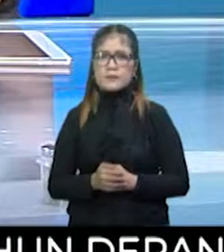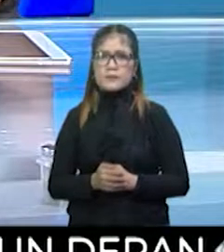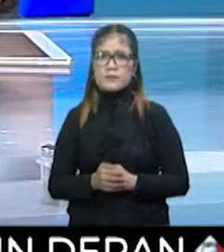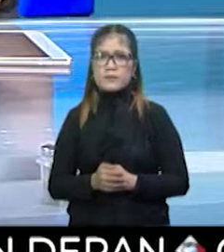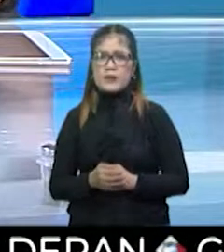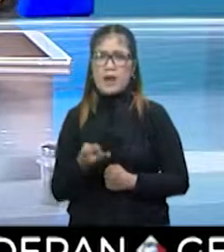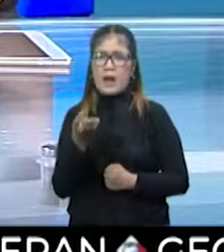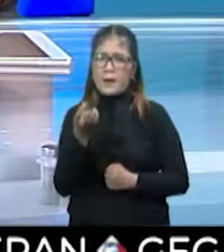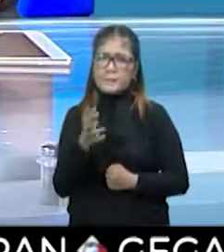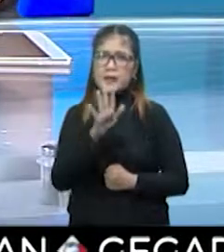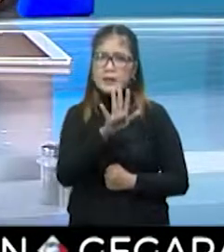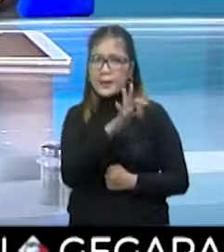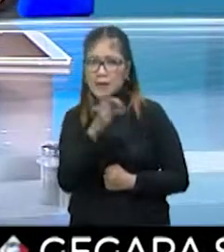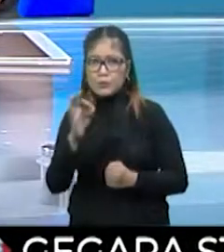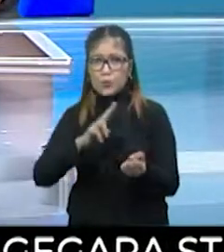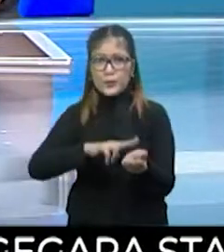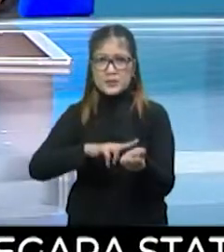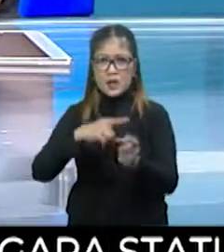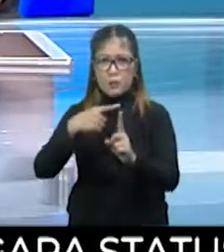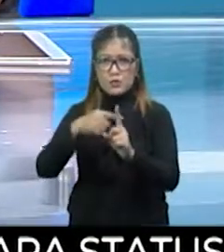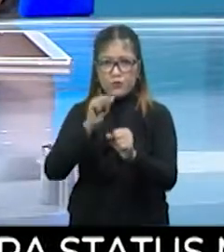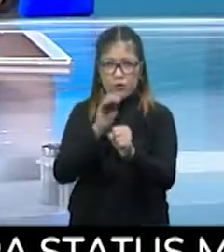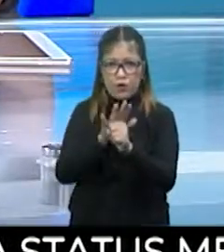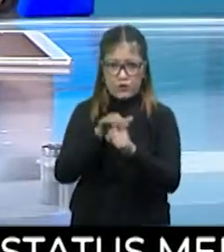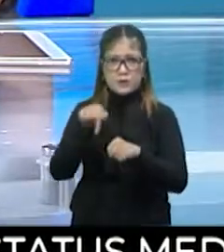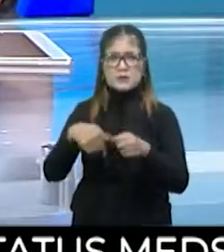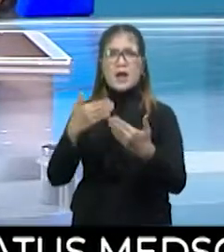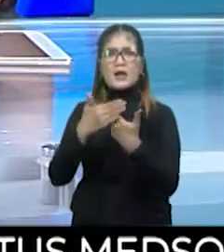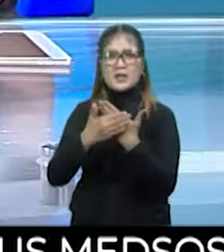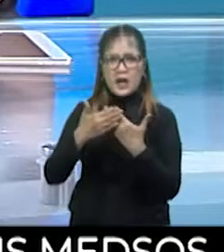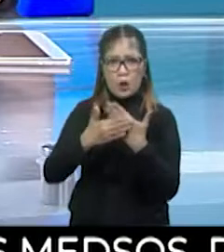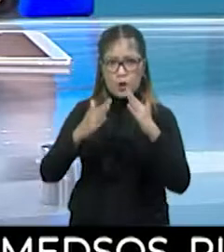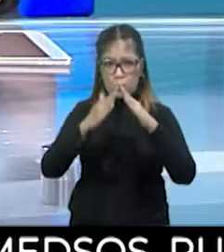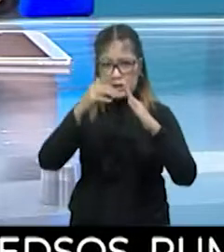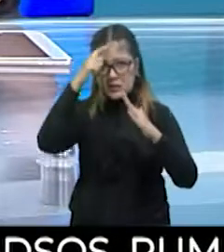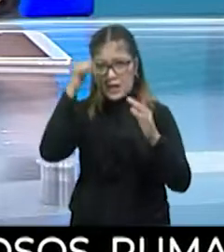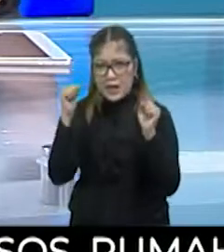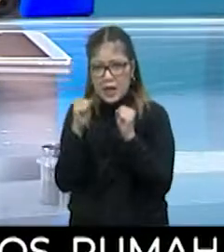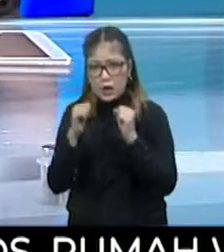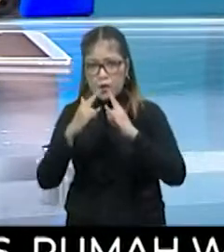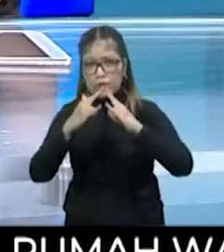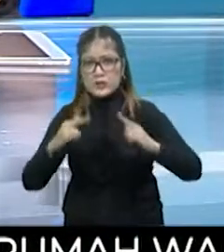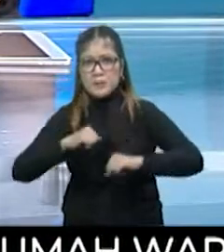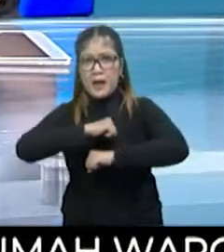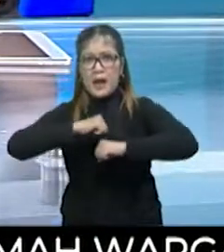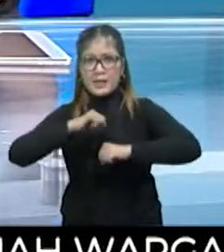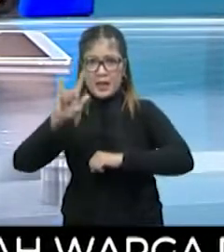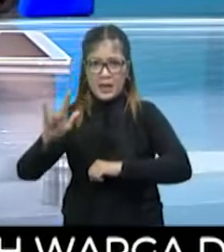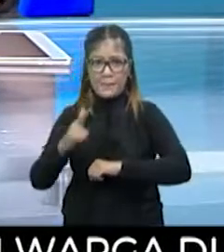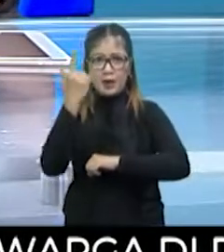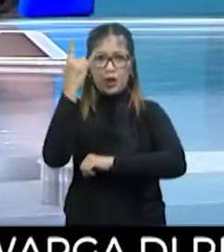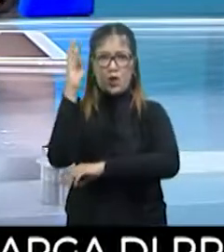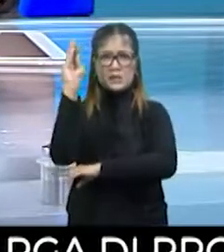Pemirsa, hampir 5.000 pasien positif COVID-19 kini menjalani perawatan di Rumah Sakit Darurat Wisma Atlet Kebayoran, Jakarta.